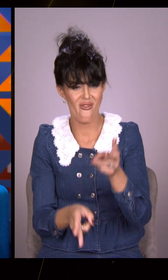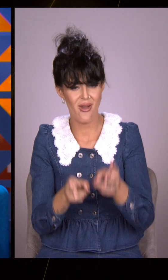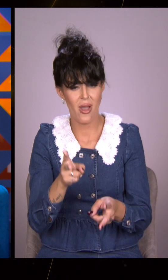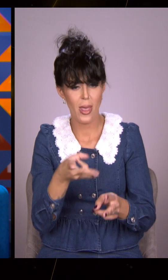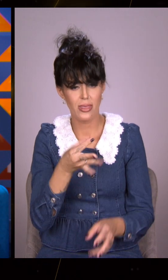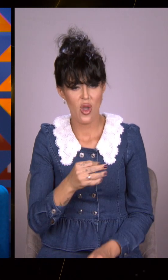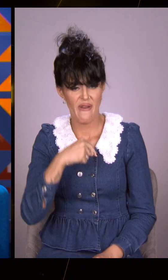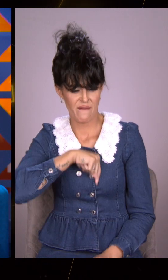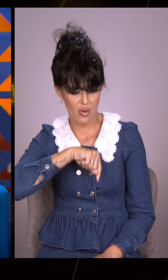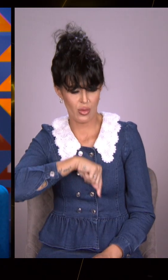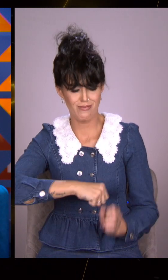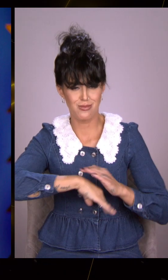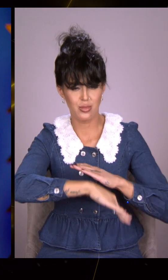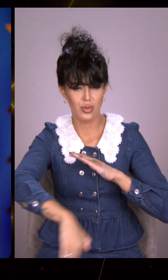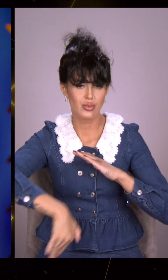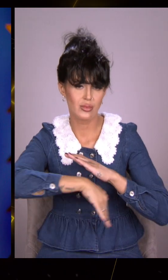Порожнеча отак.